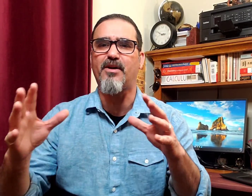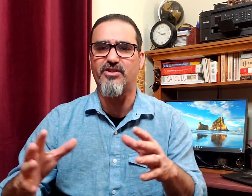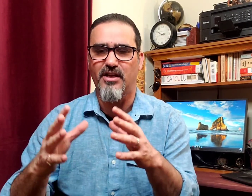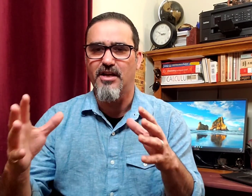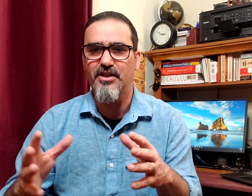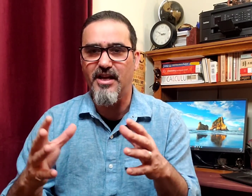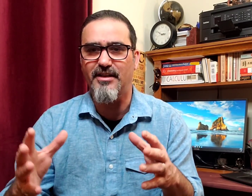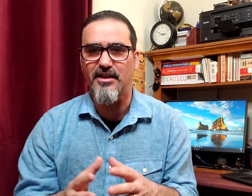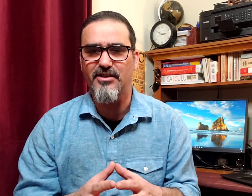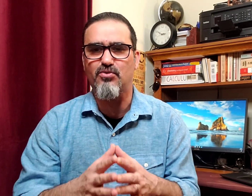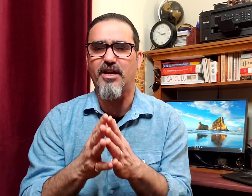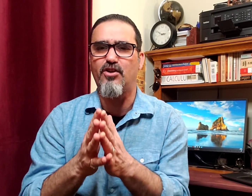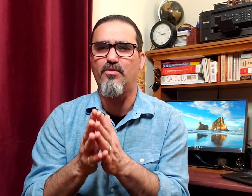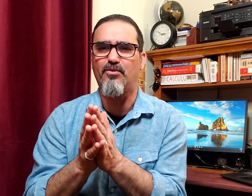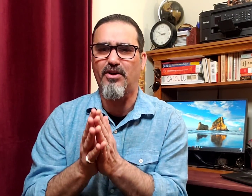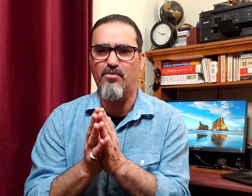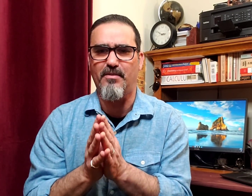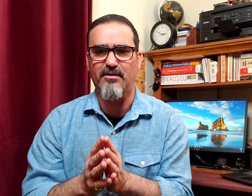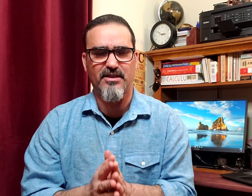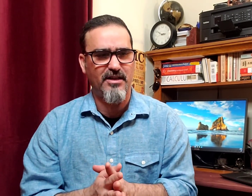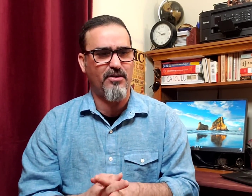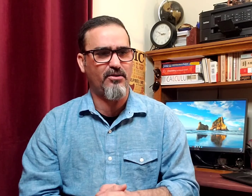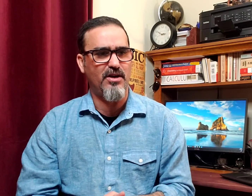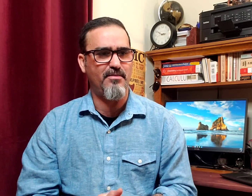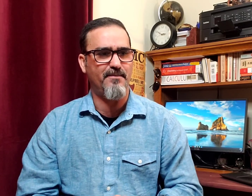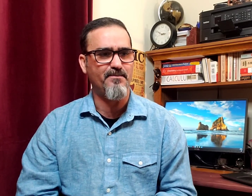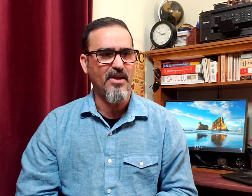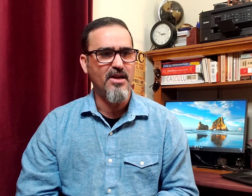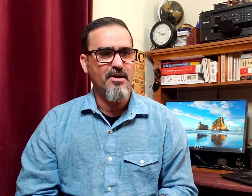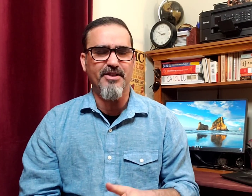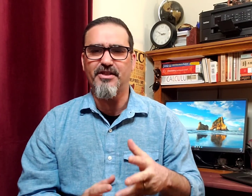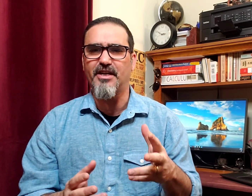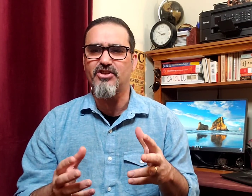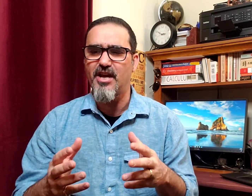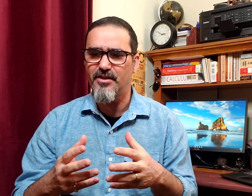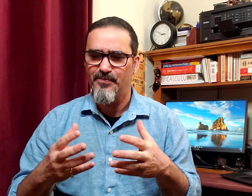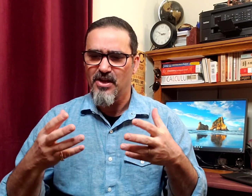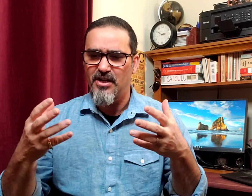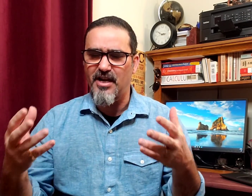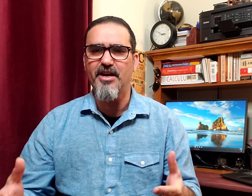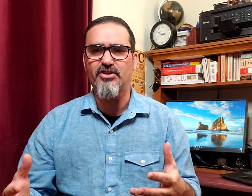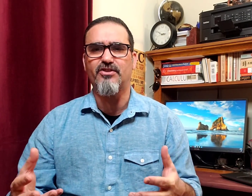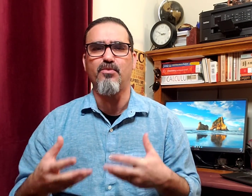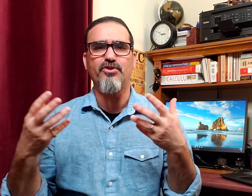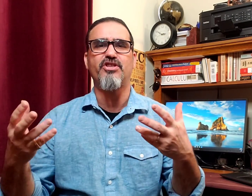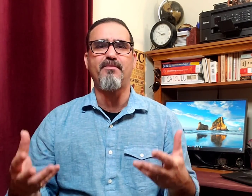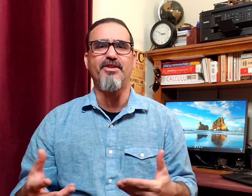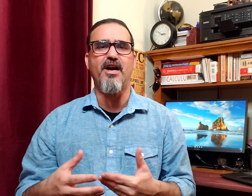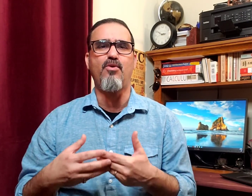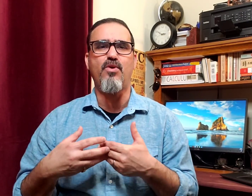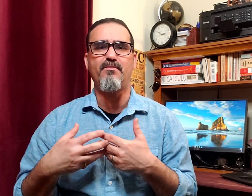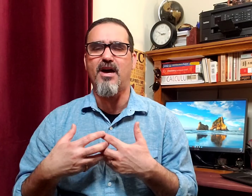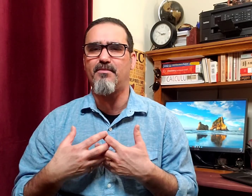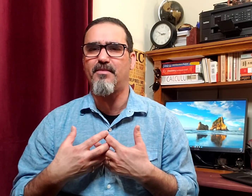الفايت، ما بقاش ندير إعادة الإنتاج، ولكن اليوم غنوريكم بعض المسائل وغنردوا لها البال. بعد ذكرى الشهيد، الرئيس تبون جا